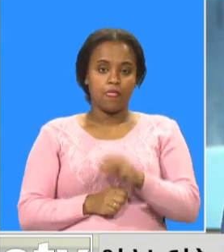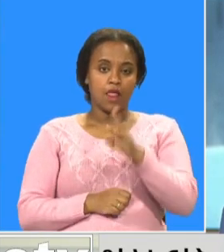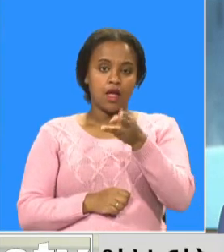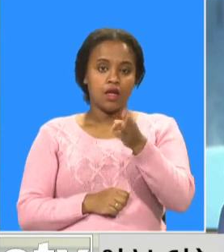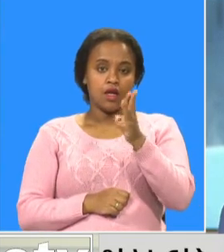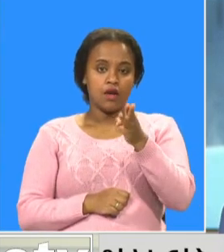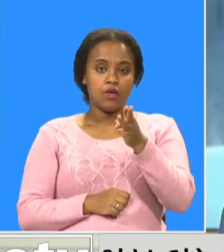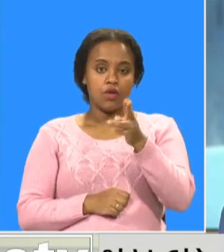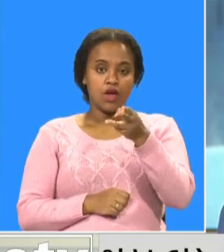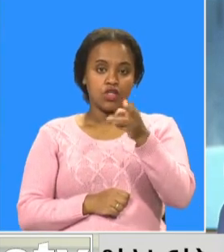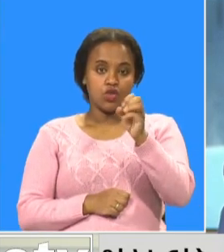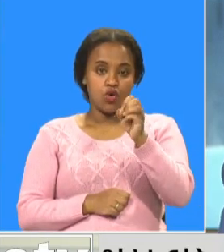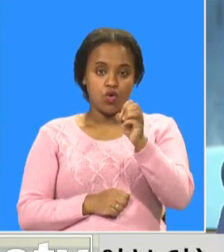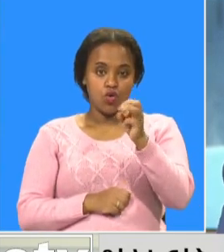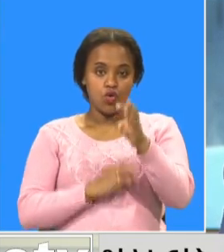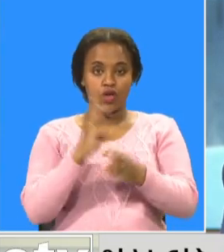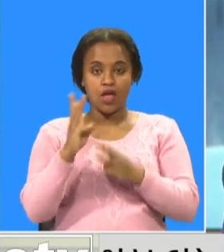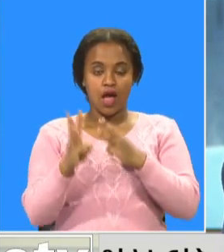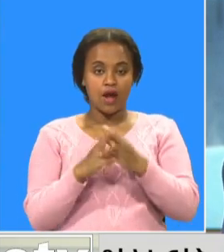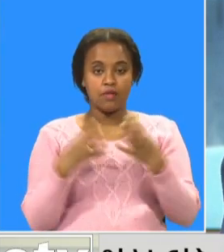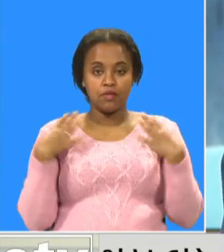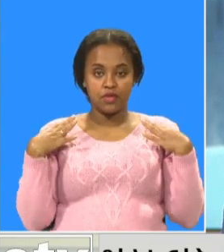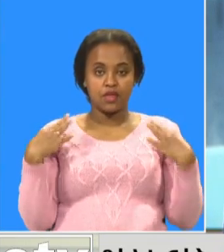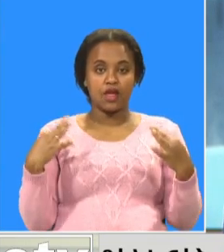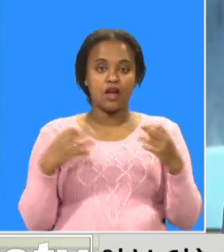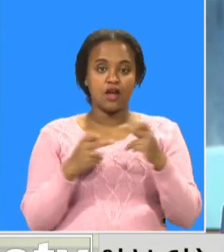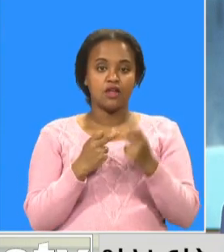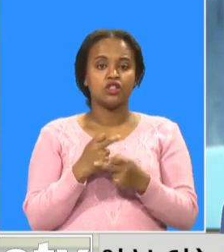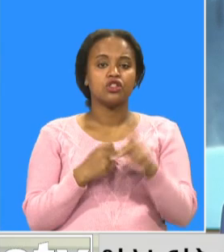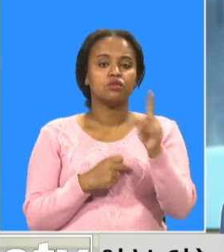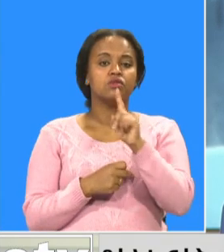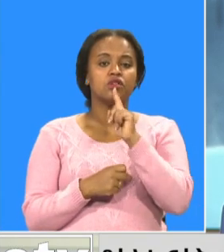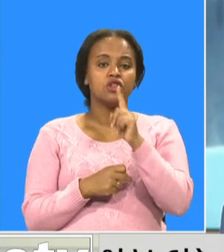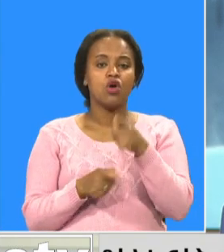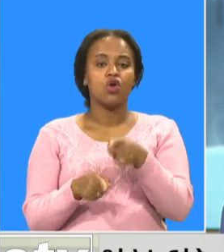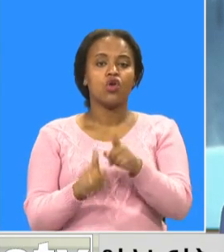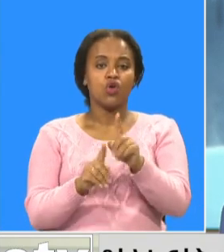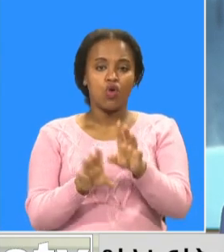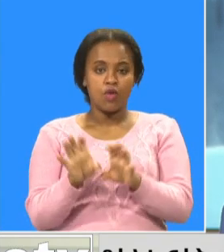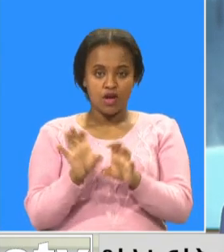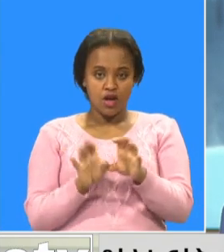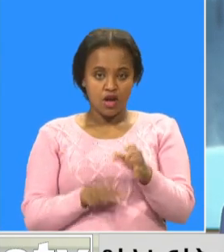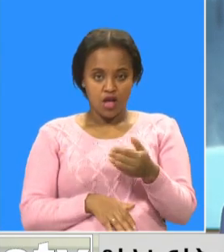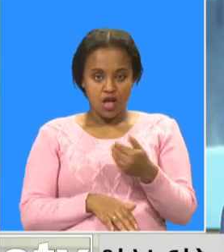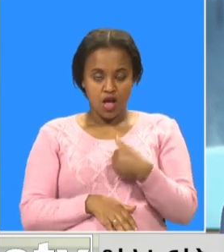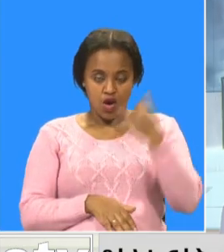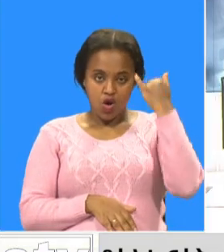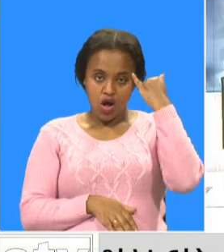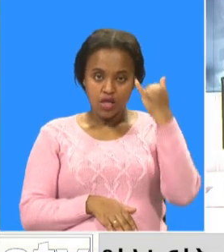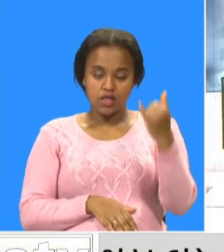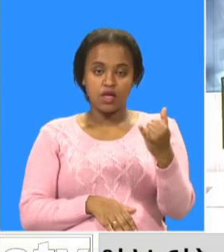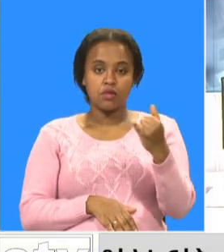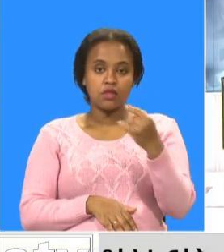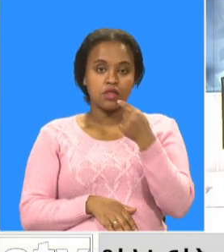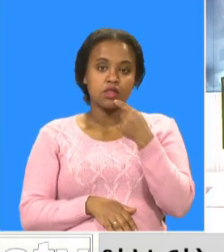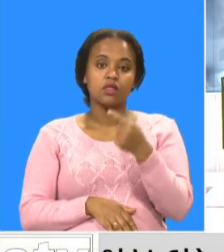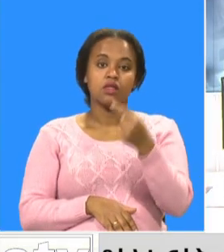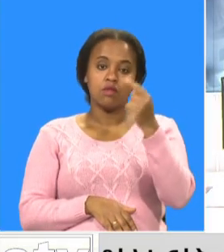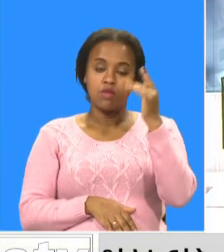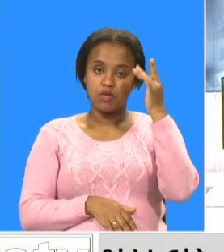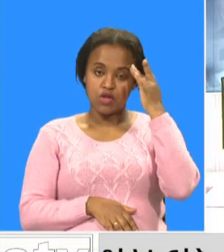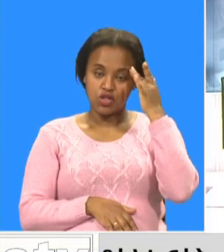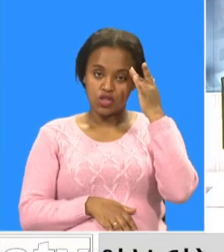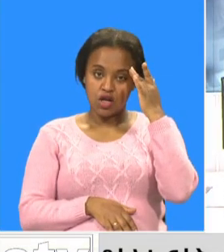ደብሊዎቹ የዓለም ጤና ድርጅት ምንድን ነው ሪኮመንድ የሚያደርገው ምንድን ነው ያለው ሐሳብ ይህንን